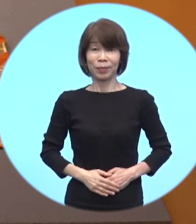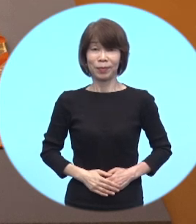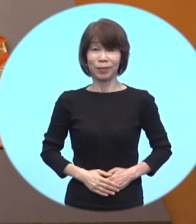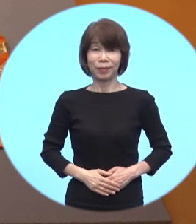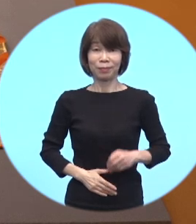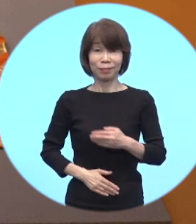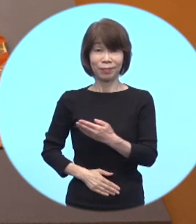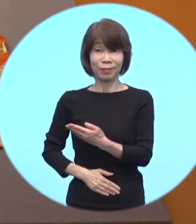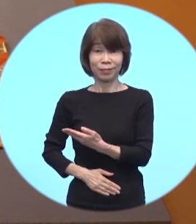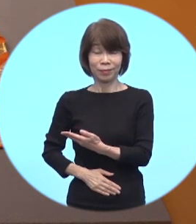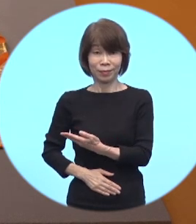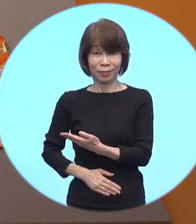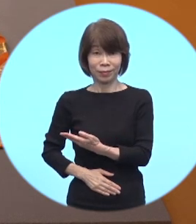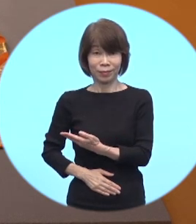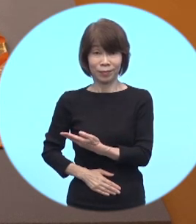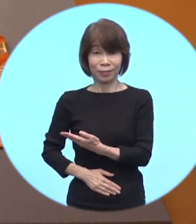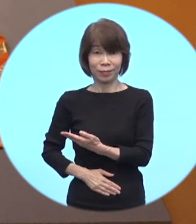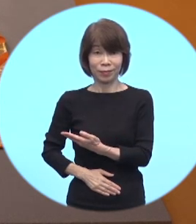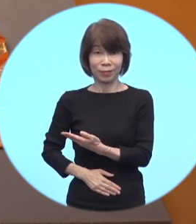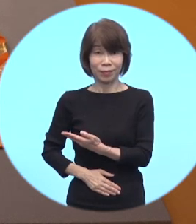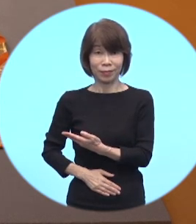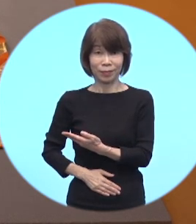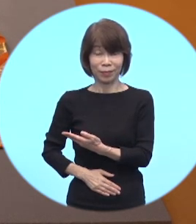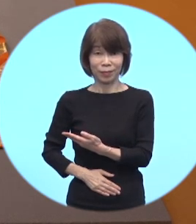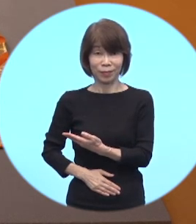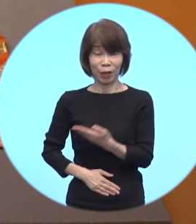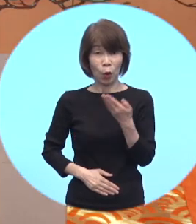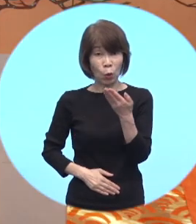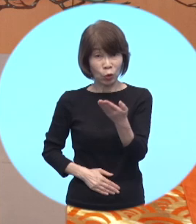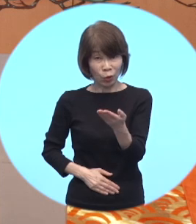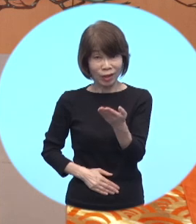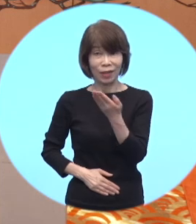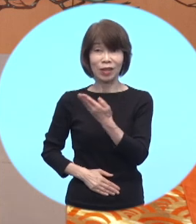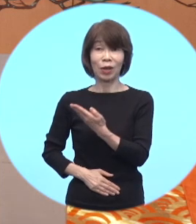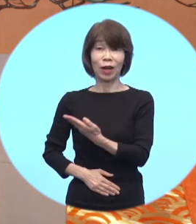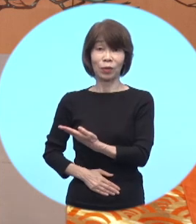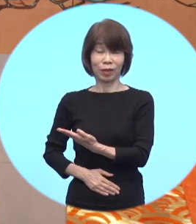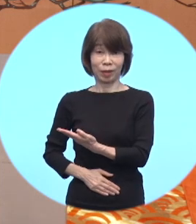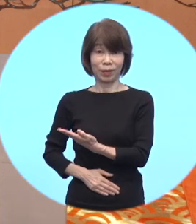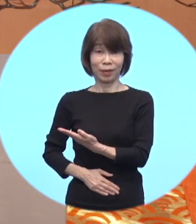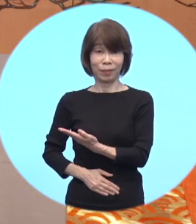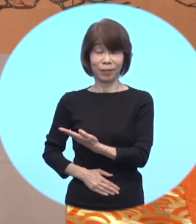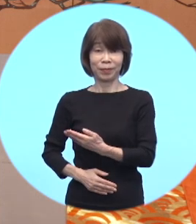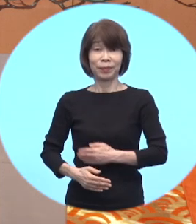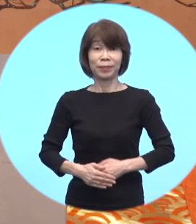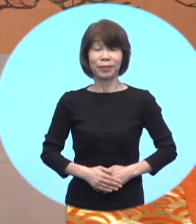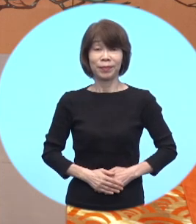金沢能楽美術館に関するお問い合わせはこちらまで。